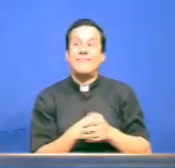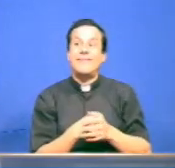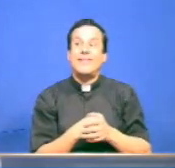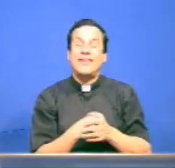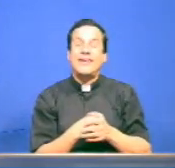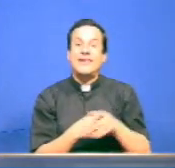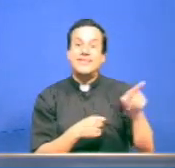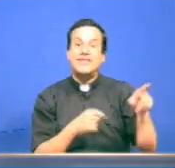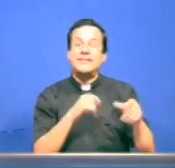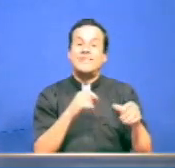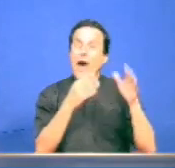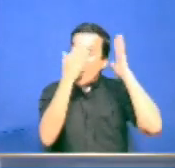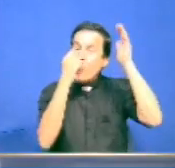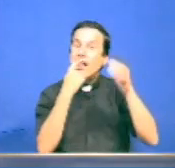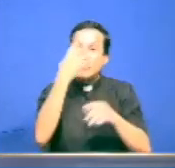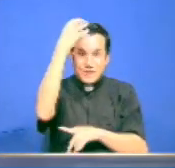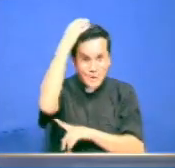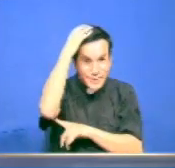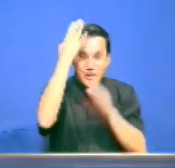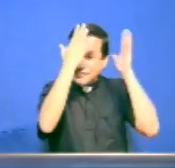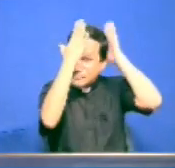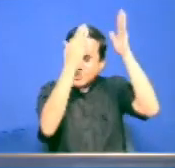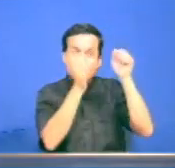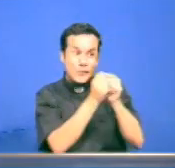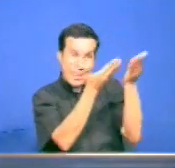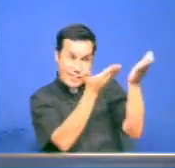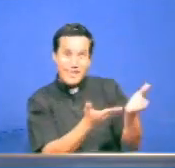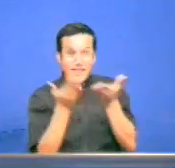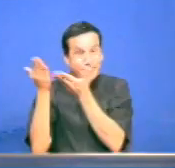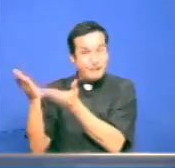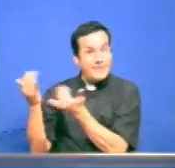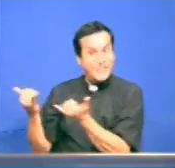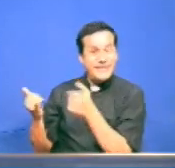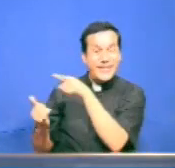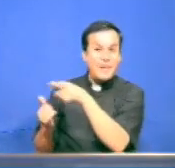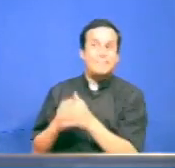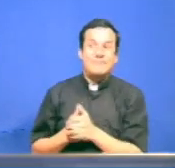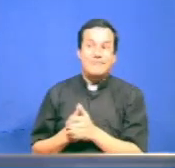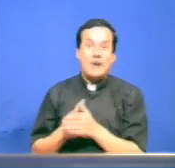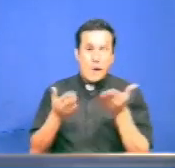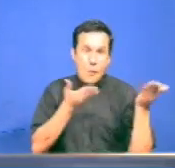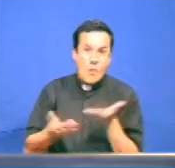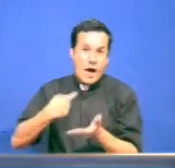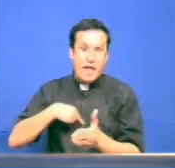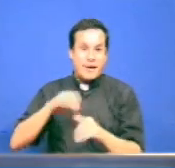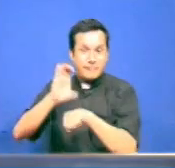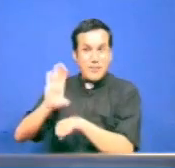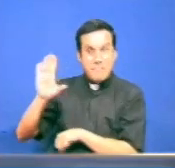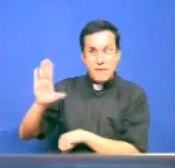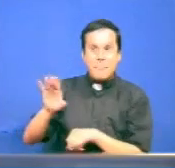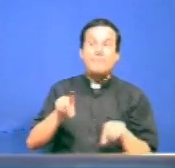ni kardinali wetu, ambaye tuko naye na nashukuru nafasi aliyotupa tutumie kanisa la kwake. Wale wa